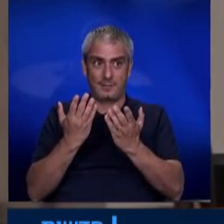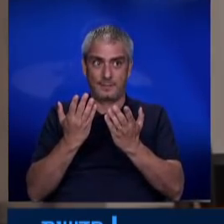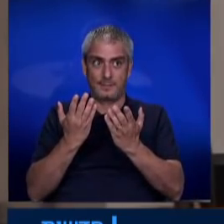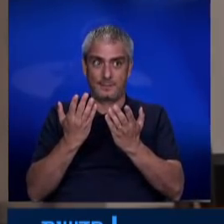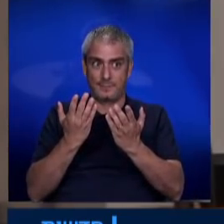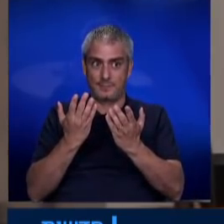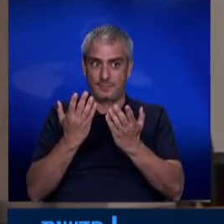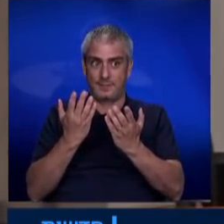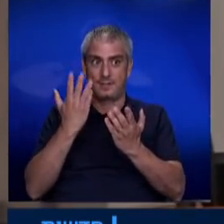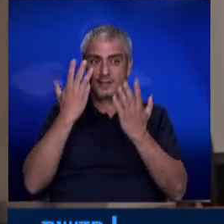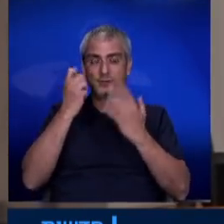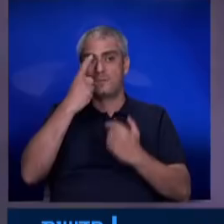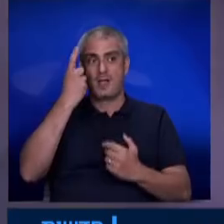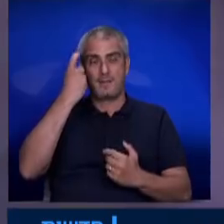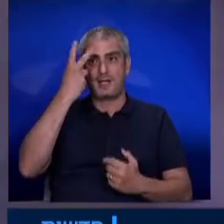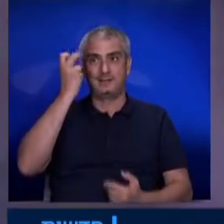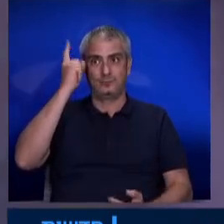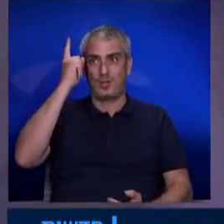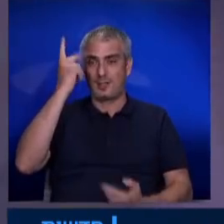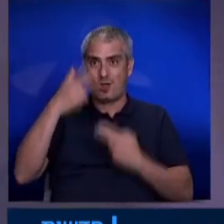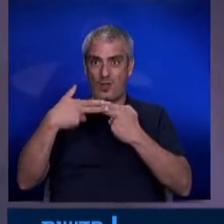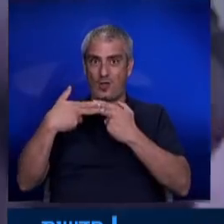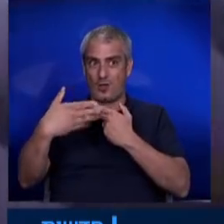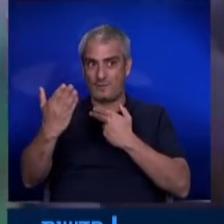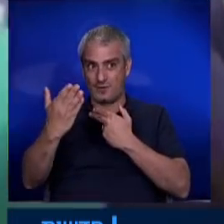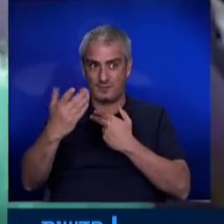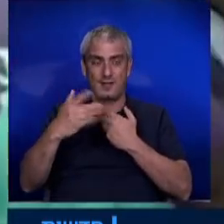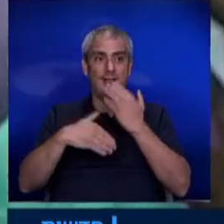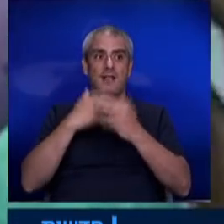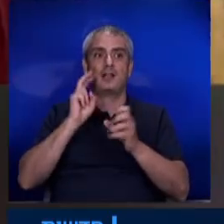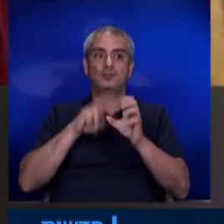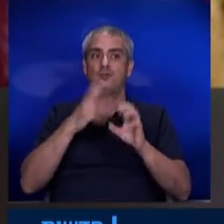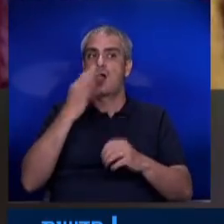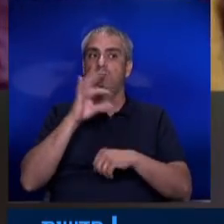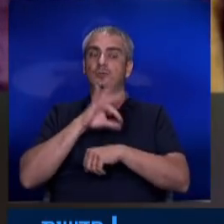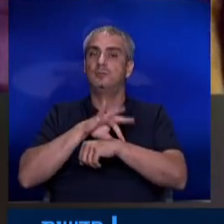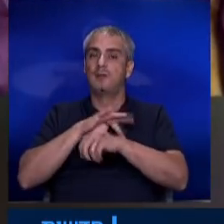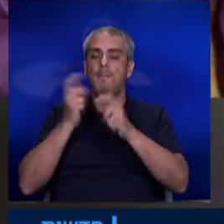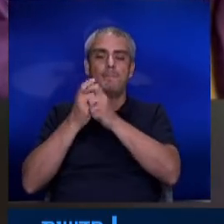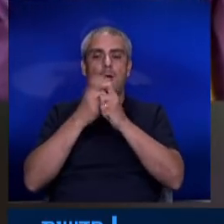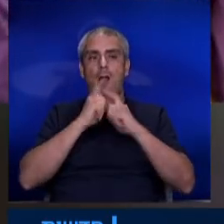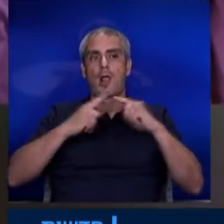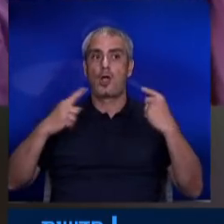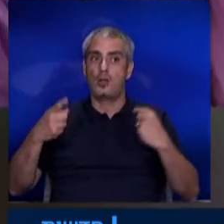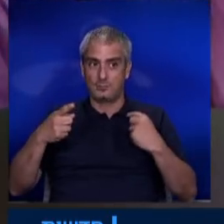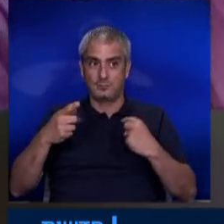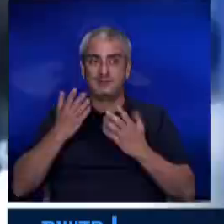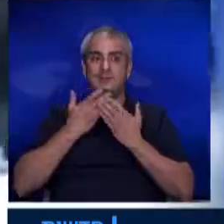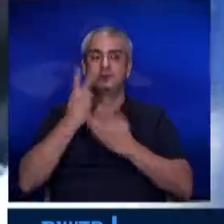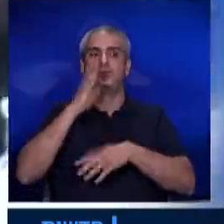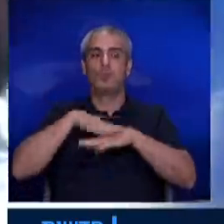ב-90, 100, 120 שנה הקרובות. בהליך השתתפו 50 אנשי צוות ממחלקות רבות בסיוע שני מומחים מחוץ